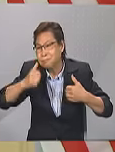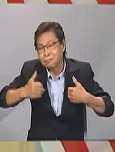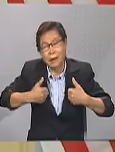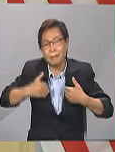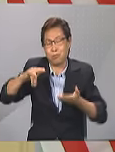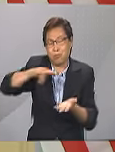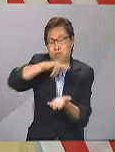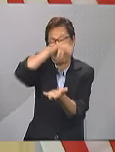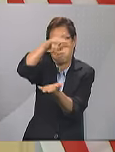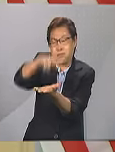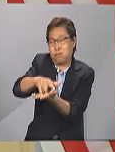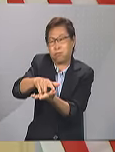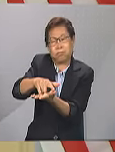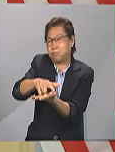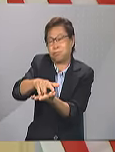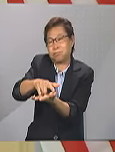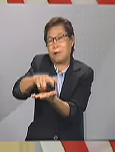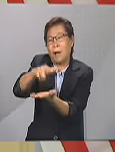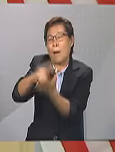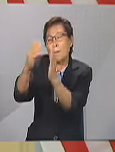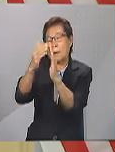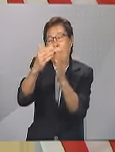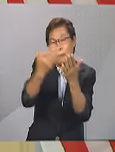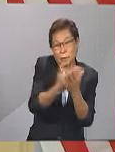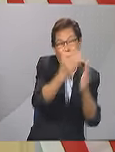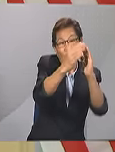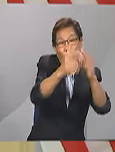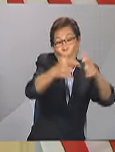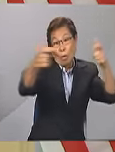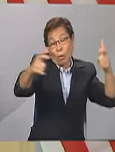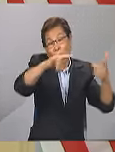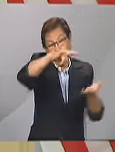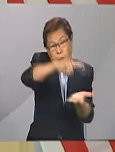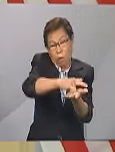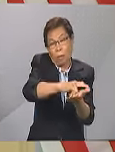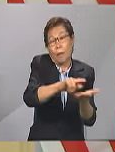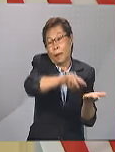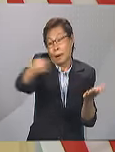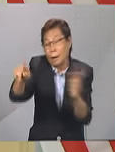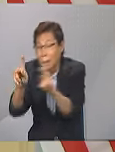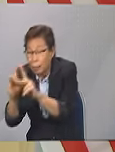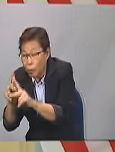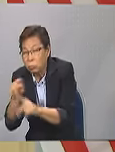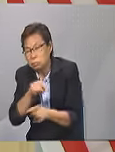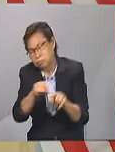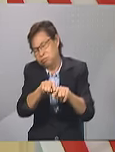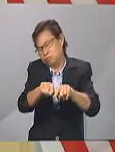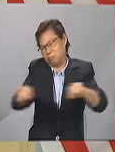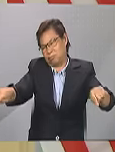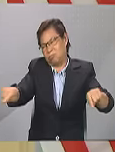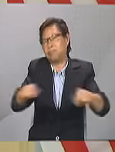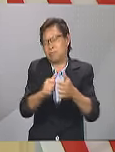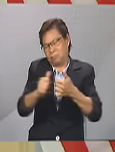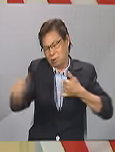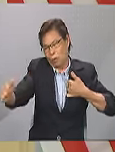Depkeu lapangan terbang di bandar besar dan untuk kepada pada kecil dari tentulah